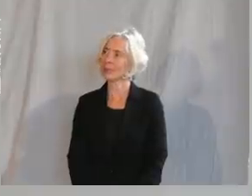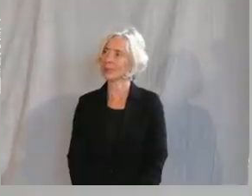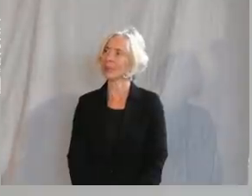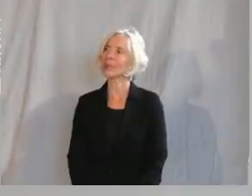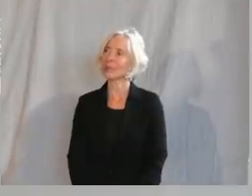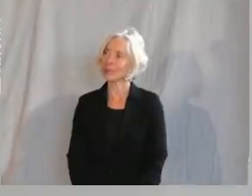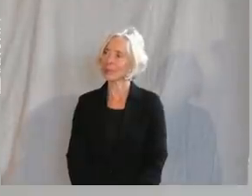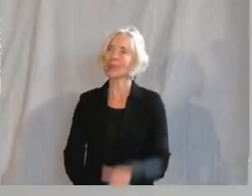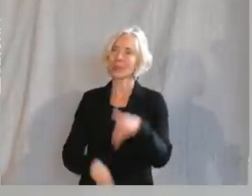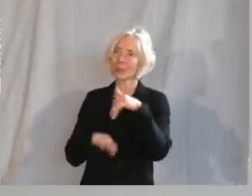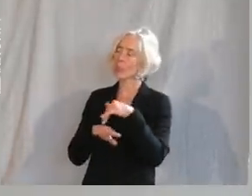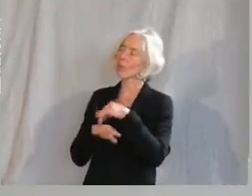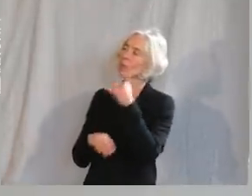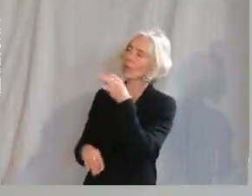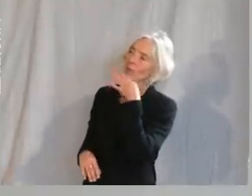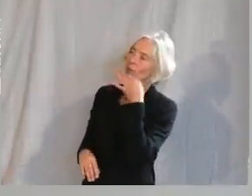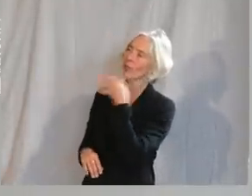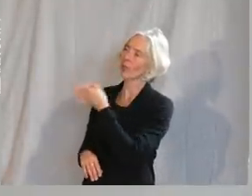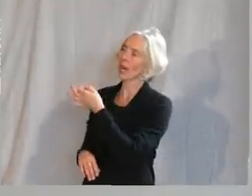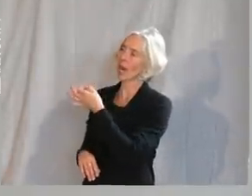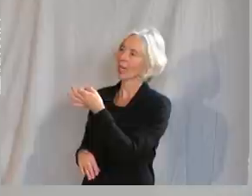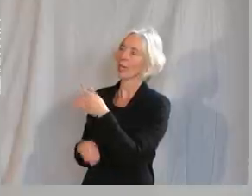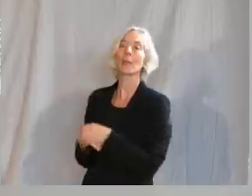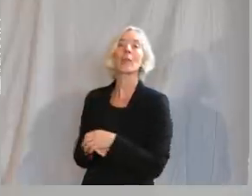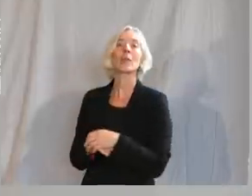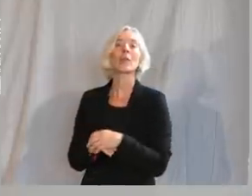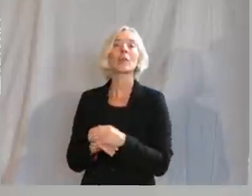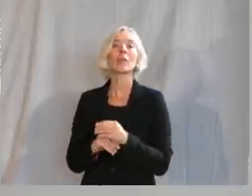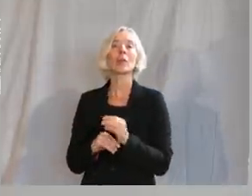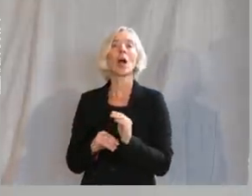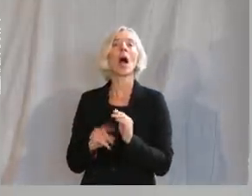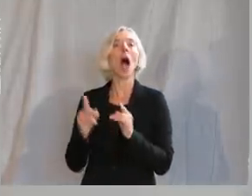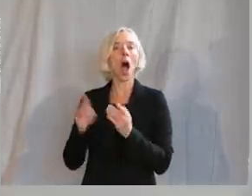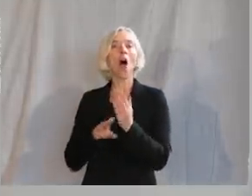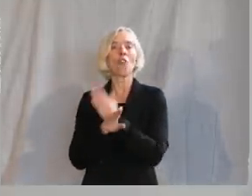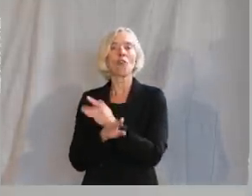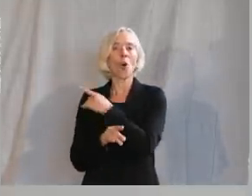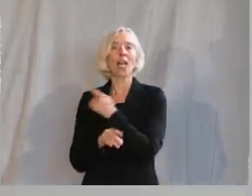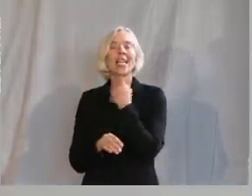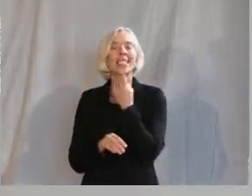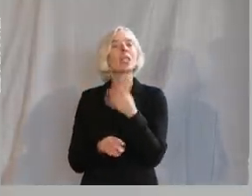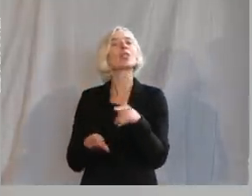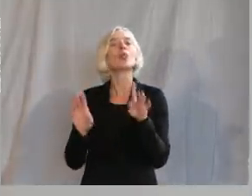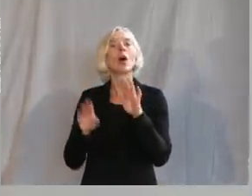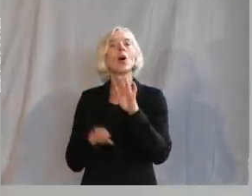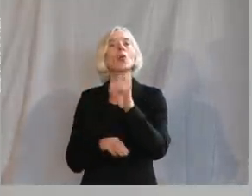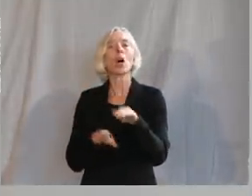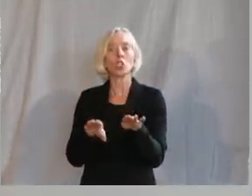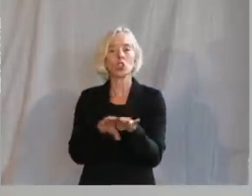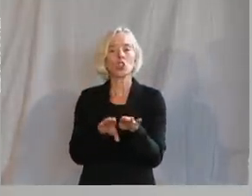Luca Fernholz, Radio Schwaben. Ich habe noch eine Frage bezüglich der 2 Schulklassen an den 2 Schulen, die jetzt in Quarantäne sind. Insgesamt